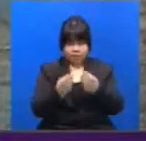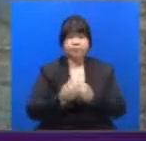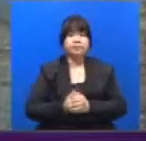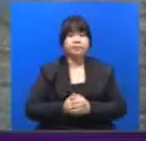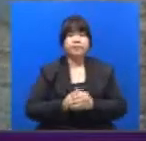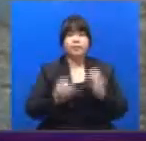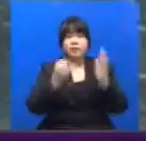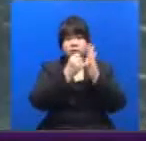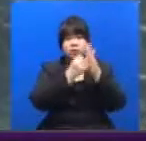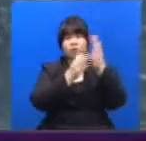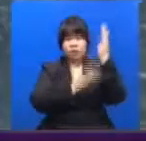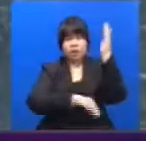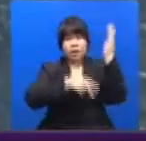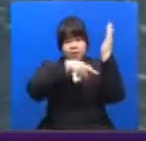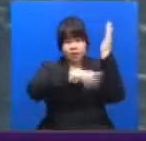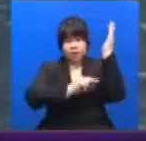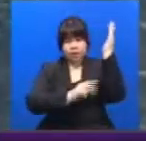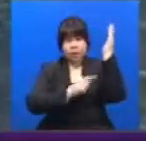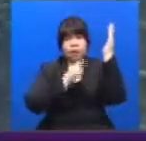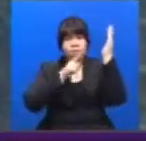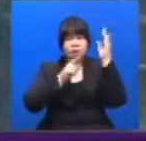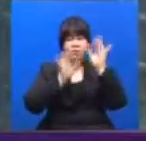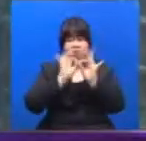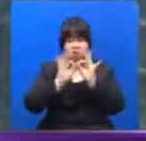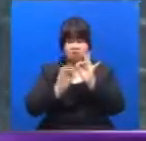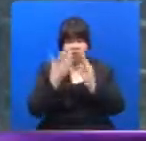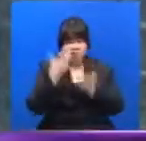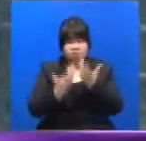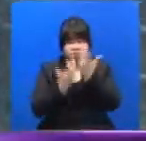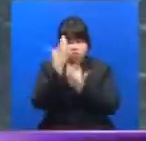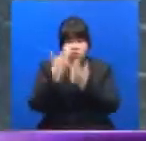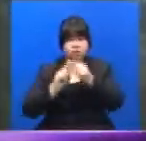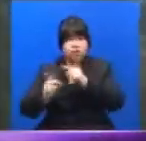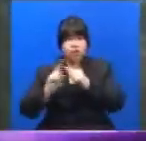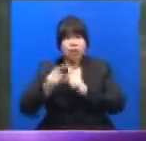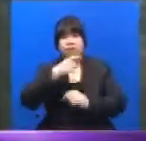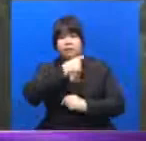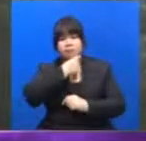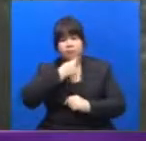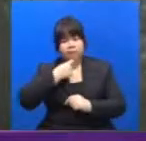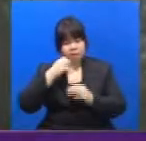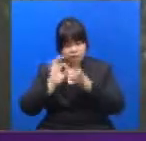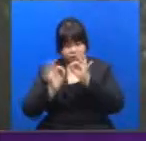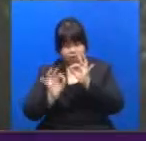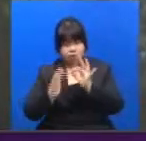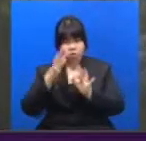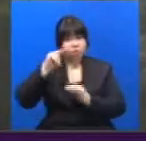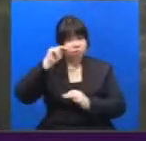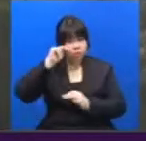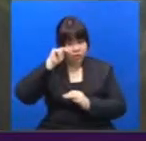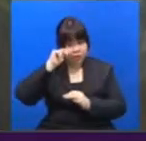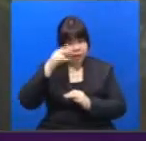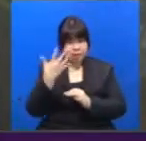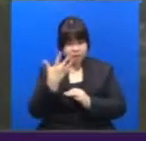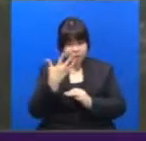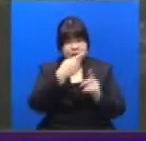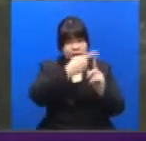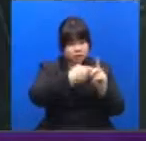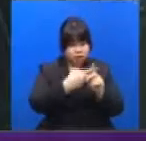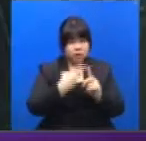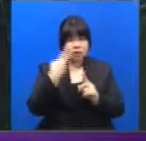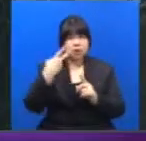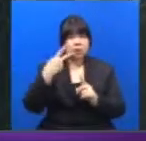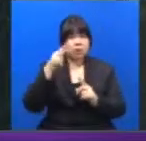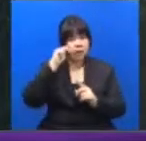่วทจงหดพังงาเกิดไฟไ้ต้นไม้ต้นยาตามข้างทาง จากสภาพอากาศที่แห้งแรงพืนที่ขาดน้ำเป็เวลากวา 2 เดือน